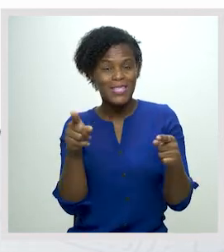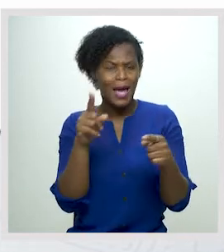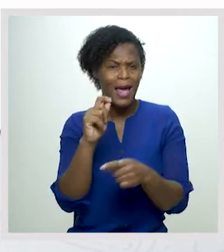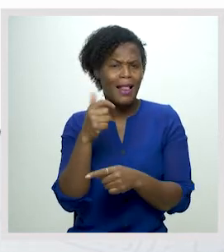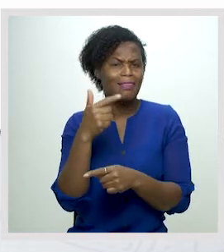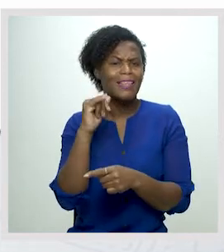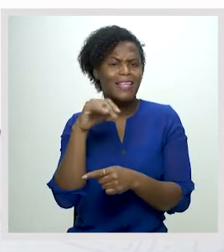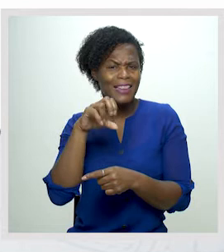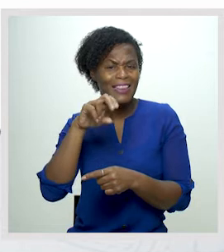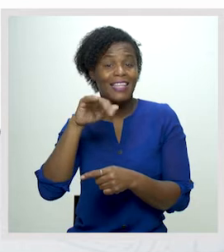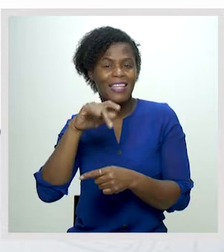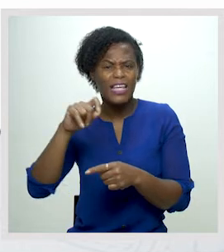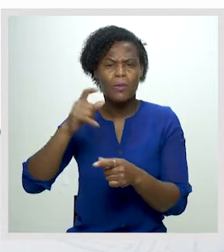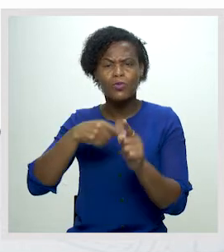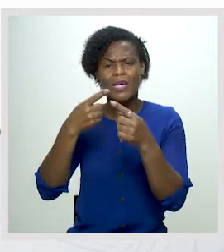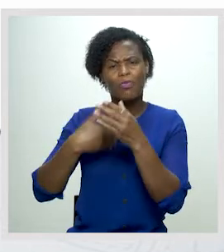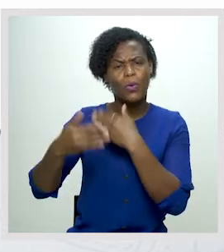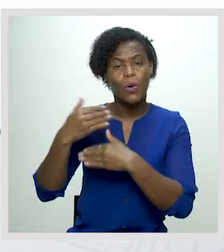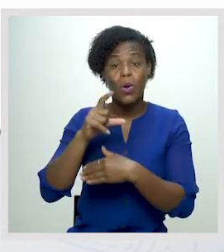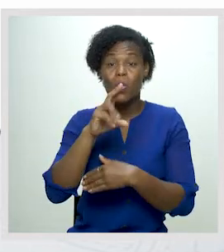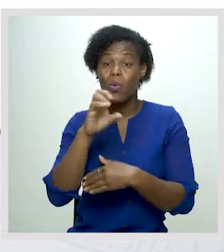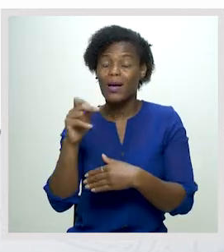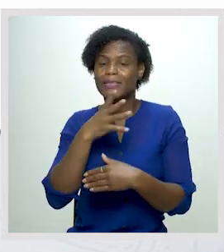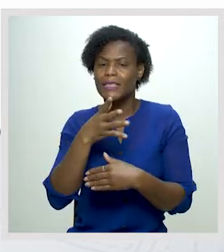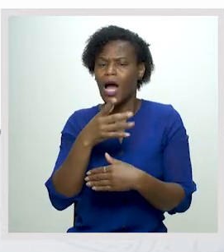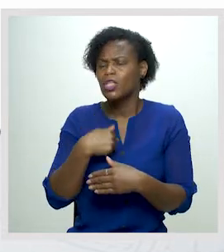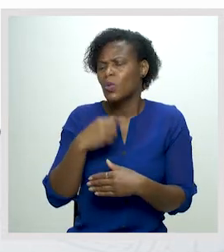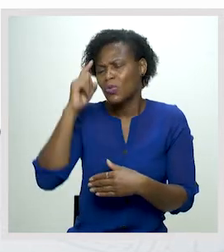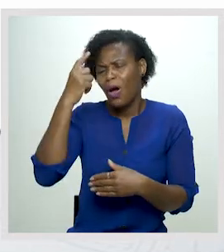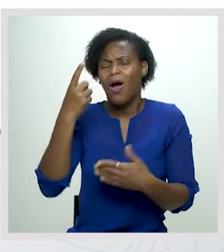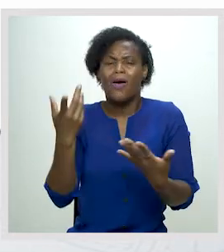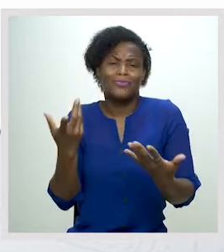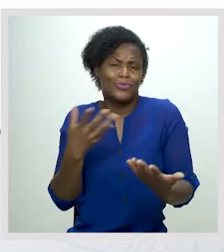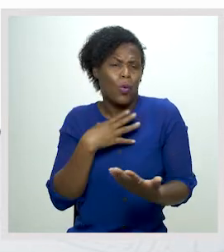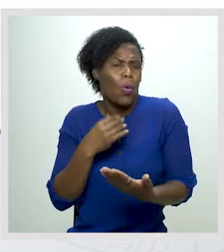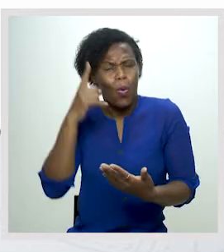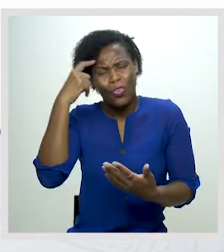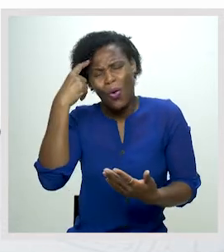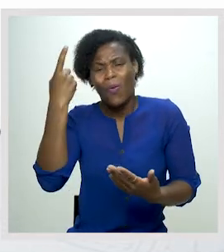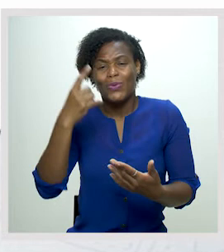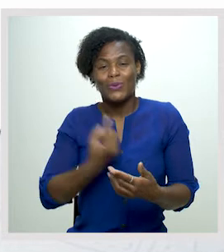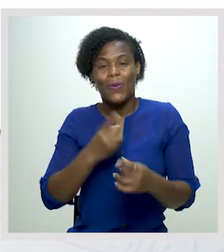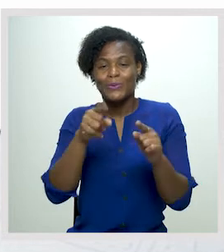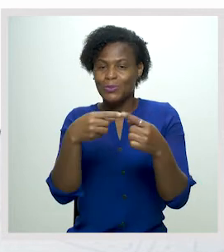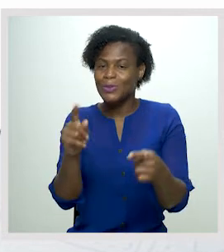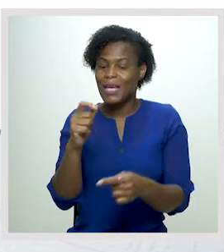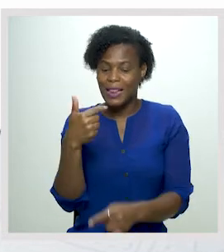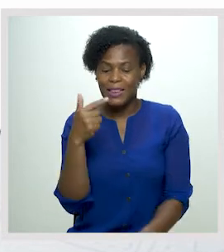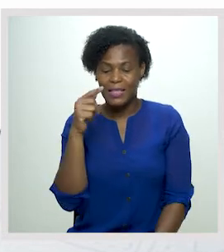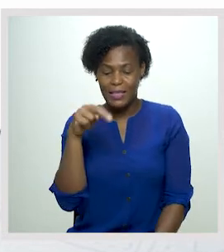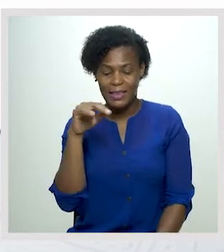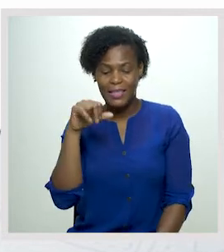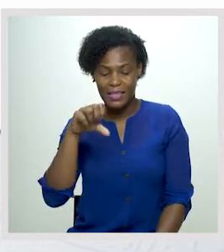ethnique. Lucas, il dit je suis fou ou alors je suis dingue de musique ethnique.